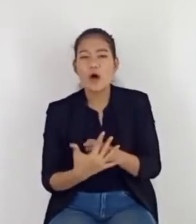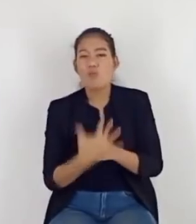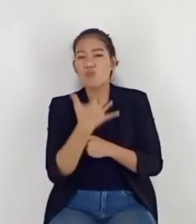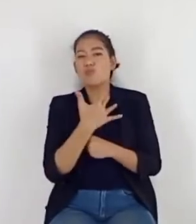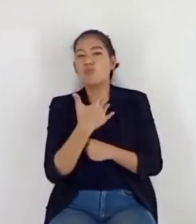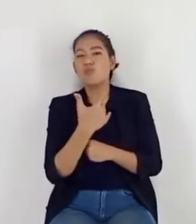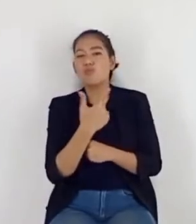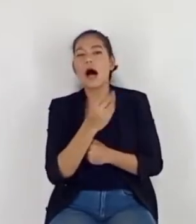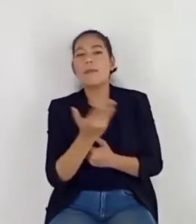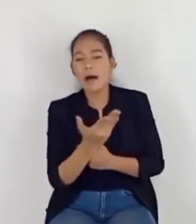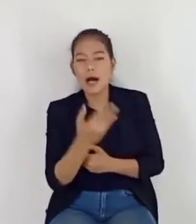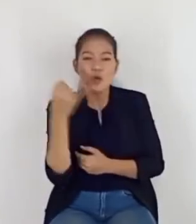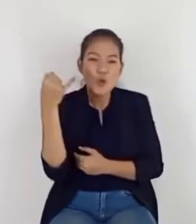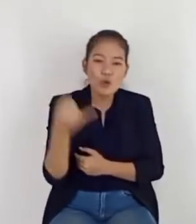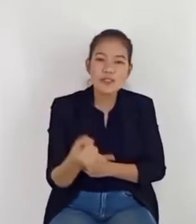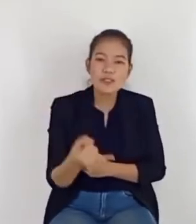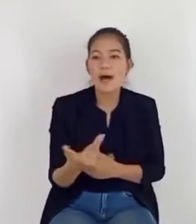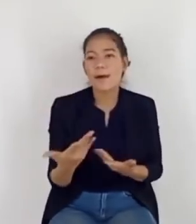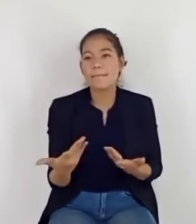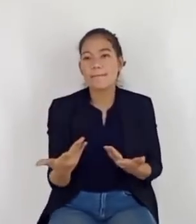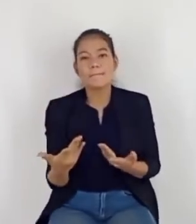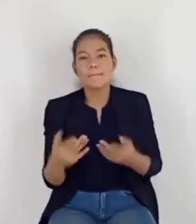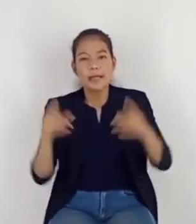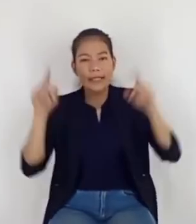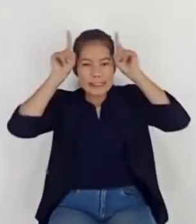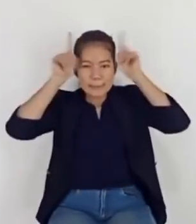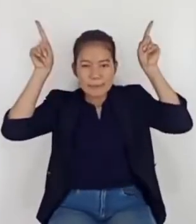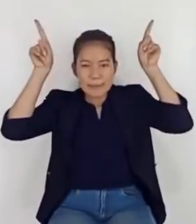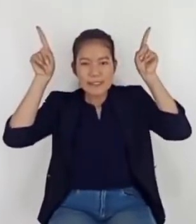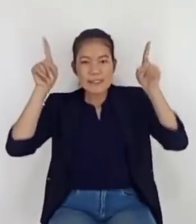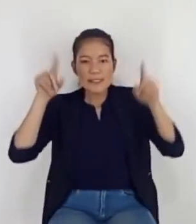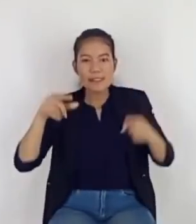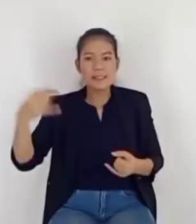dosa, kuasa iblis.